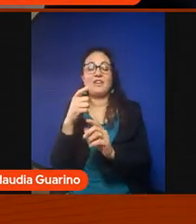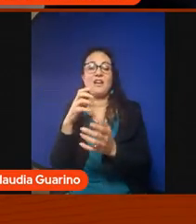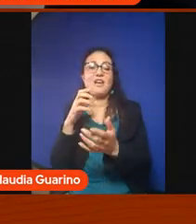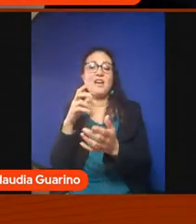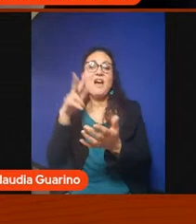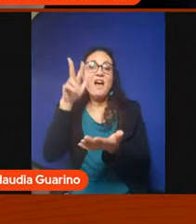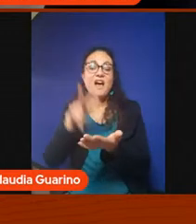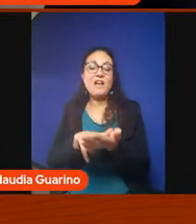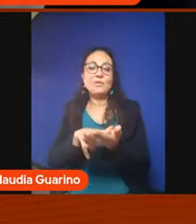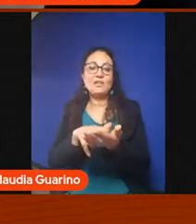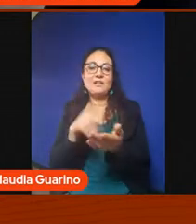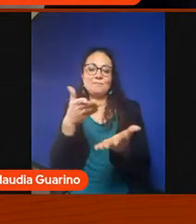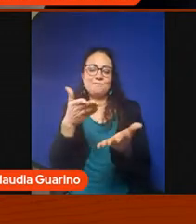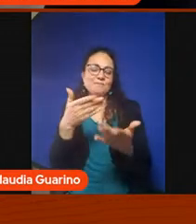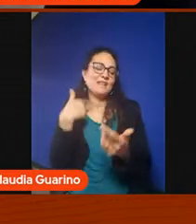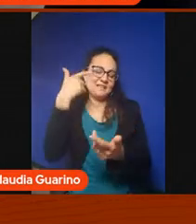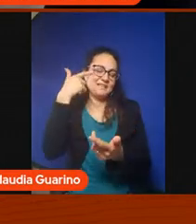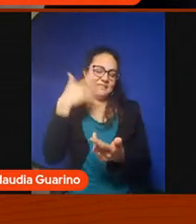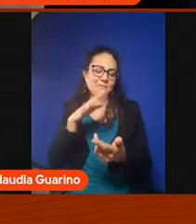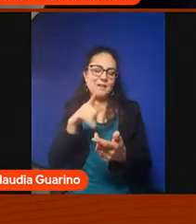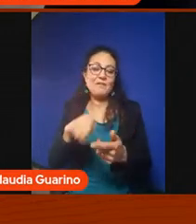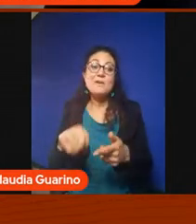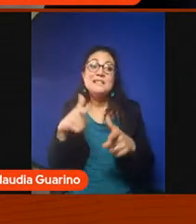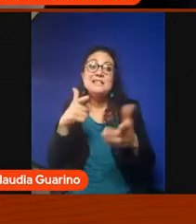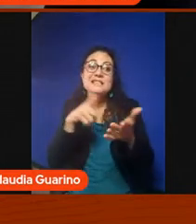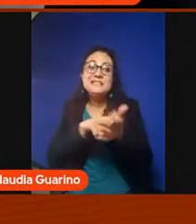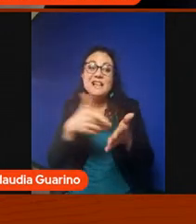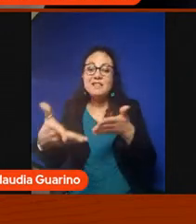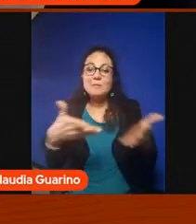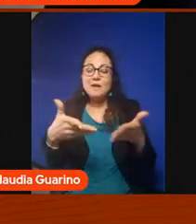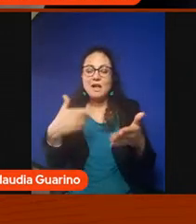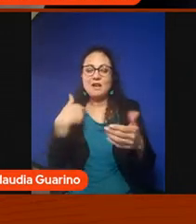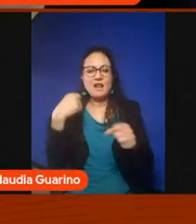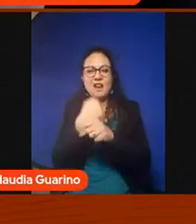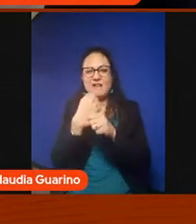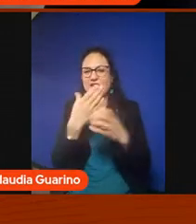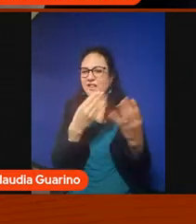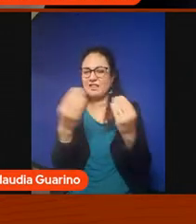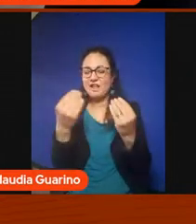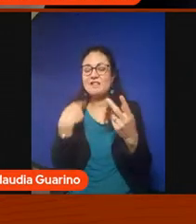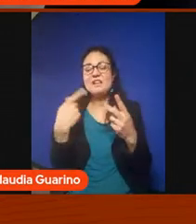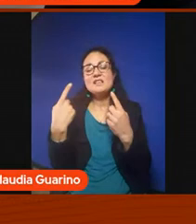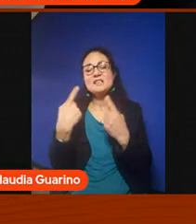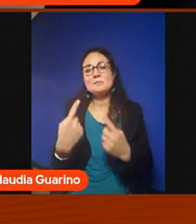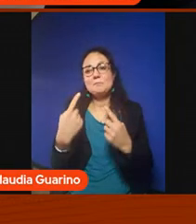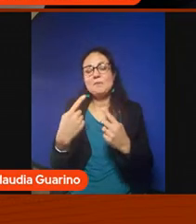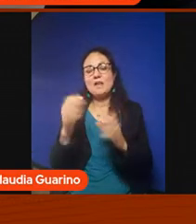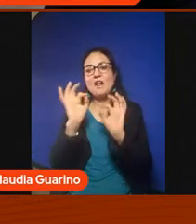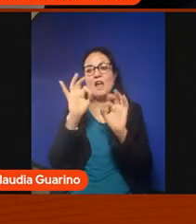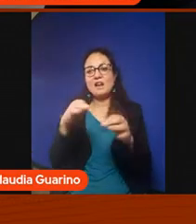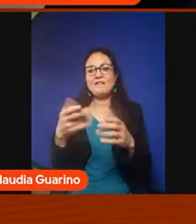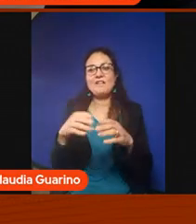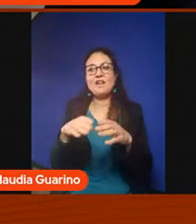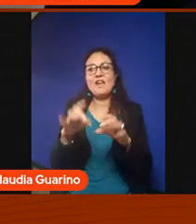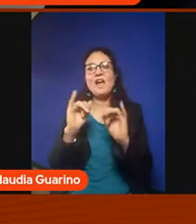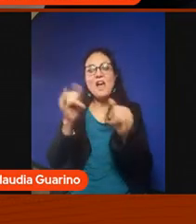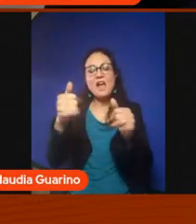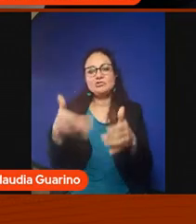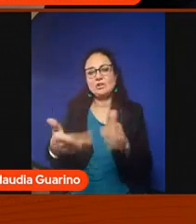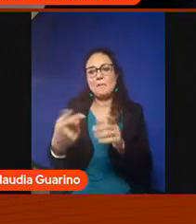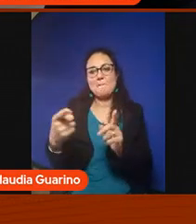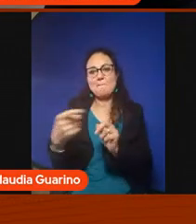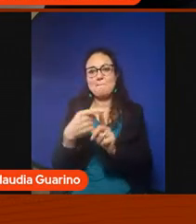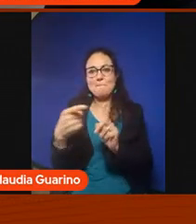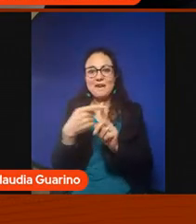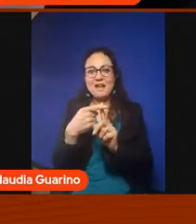in queste settimane abbiamo lavorato molto intensamente, spero che veramente esca brevissimo. Ma perché questo? Pensate alla